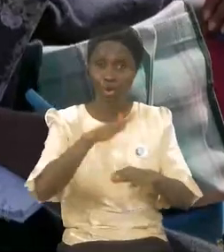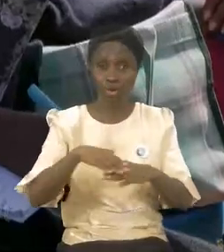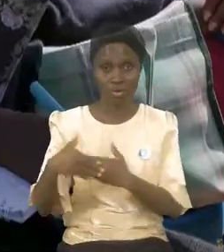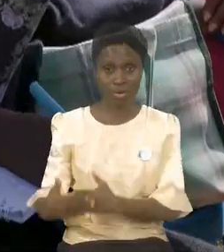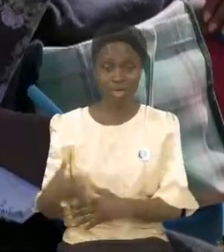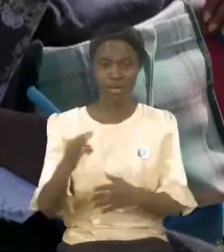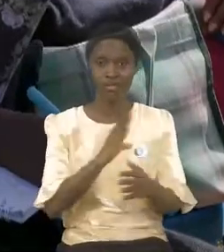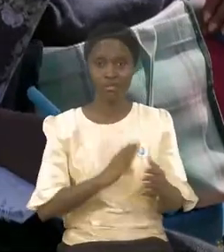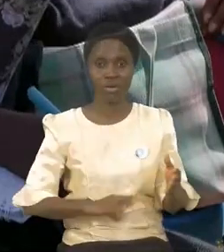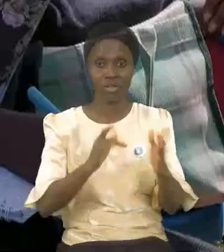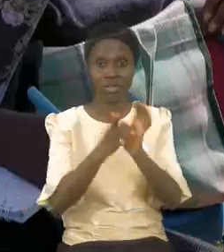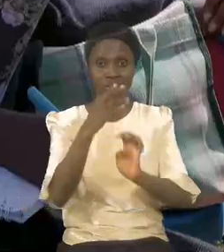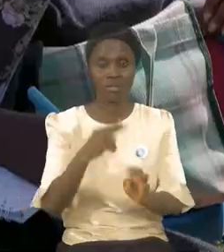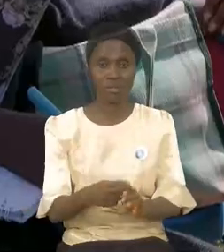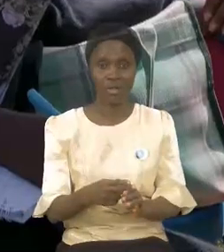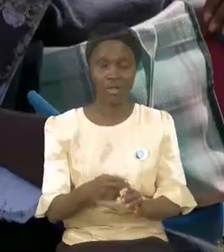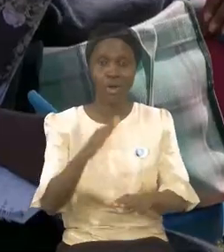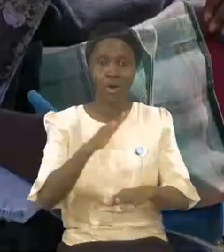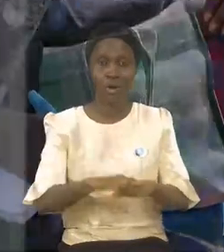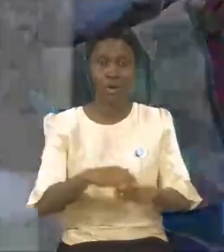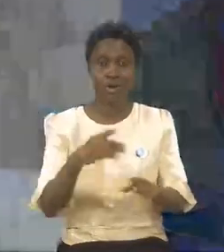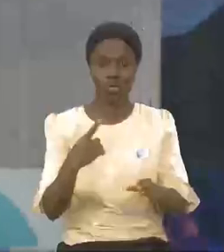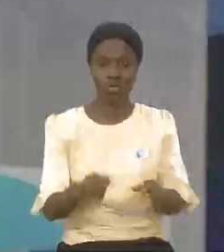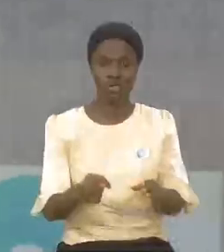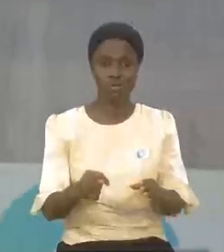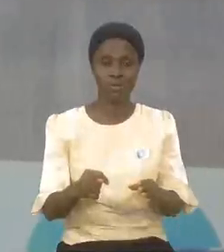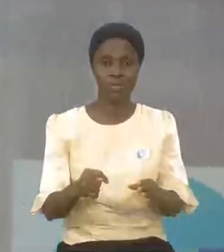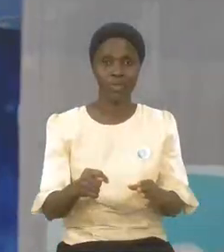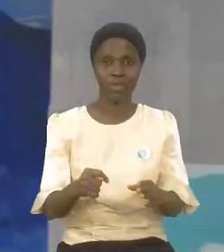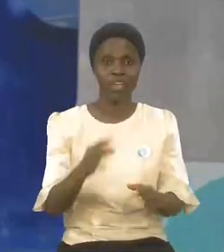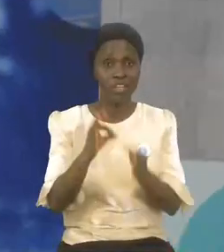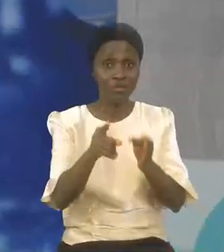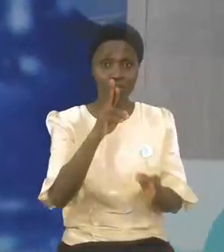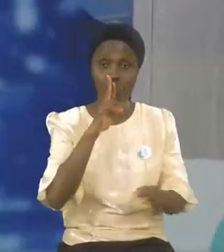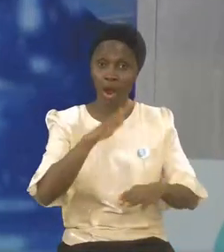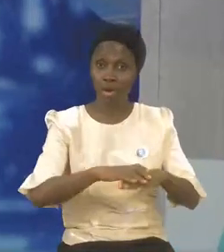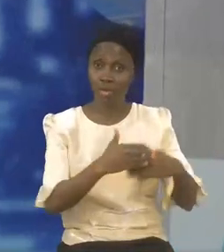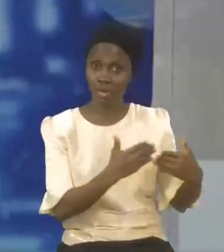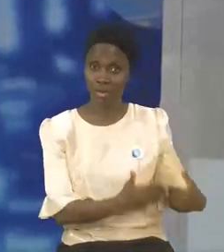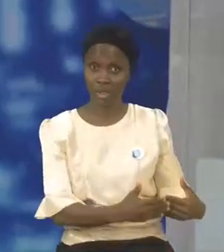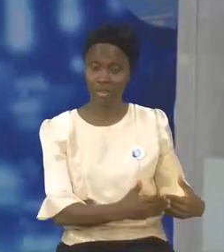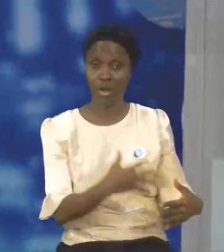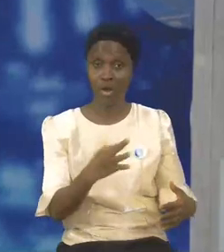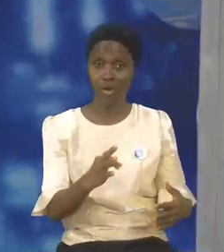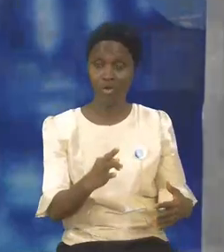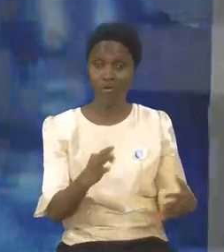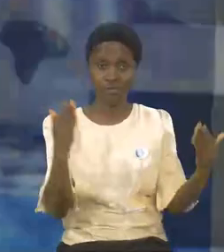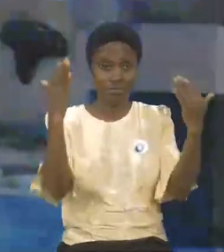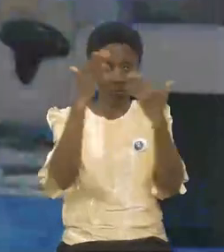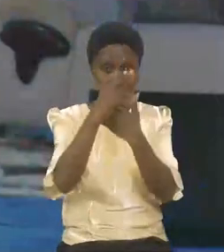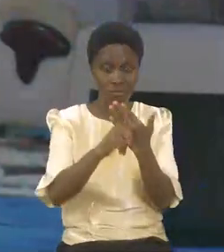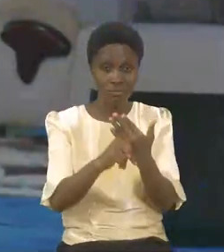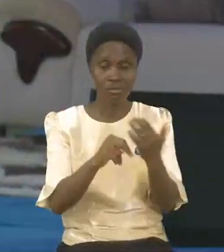du côté de Christ. Si vous êtes du côté des puissances des ténèbres, pour quelques moments,